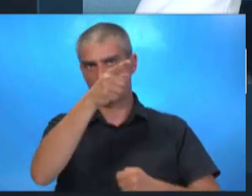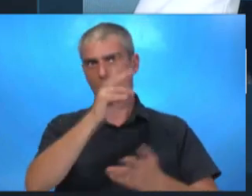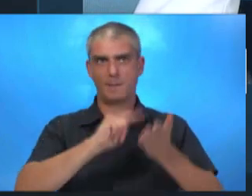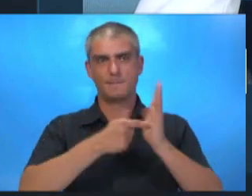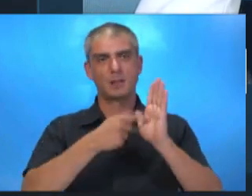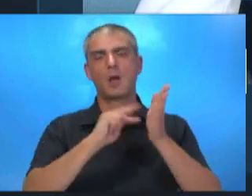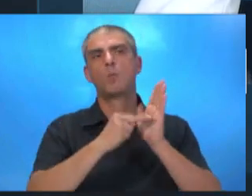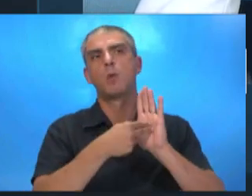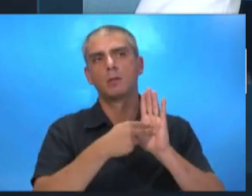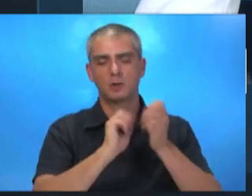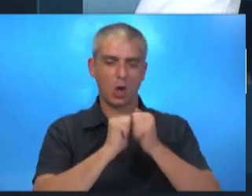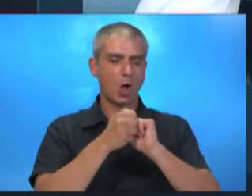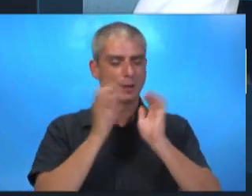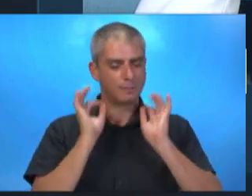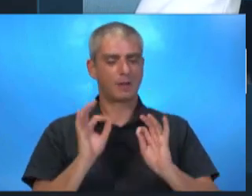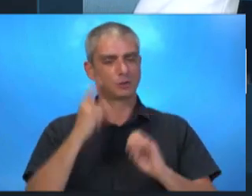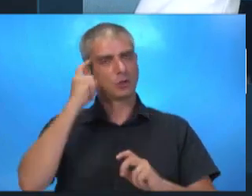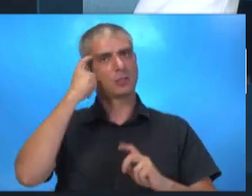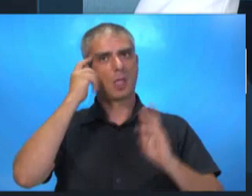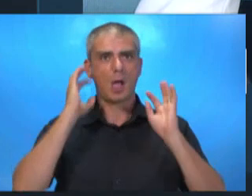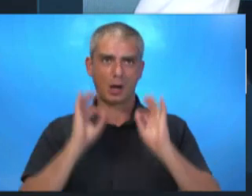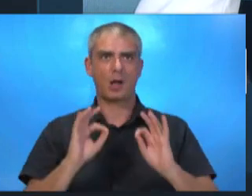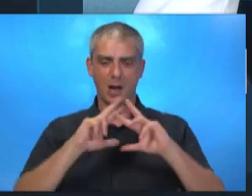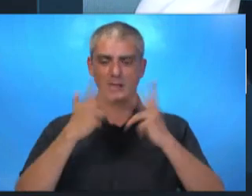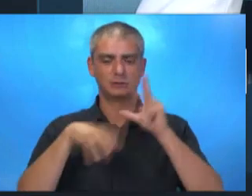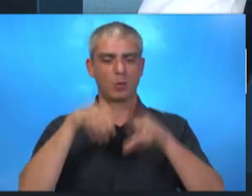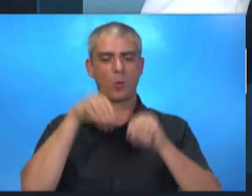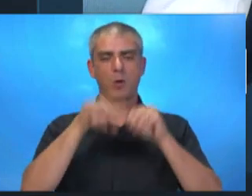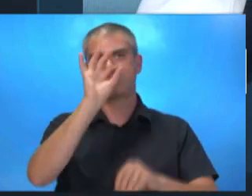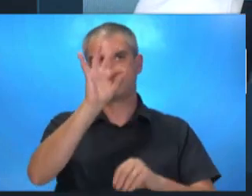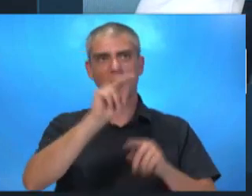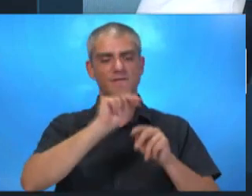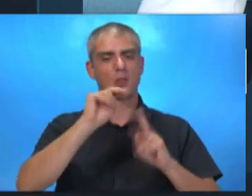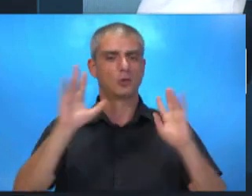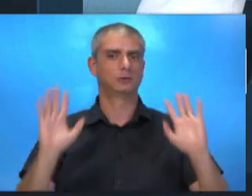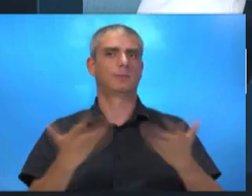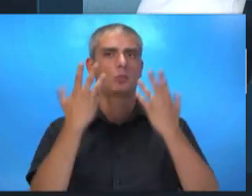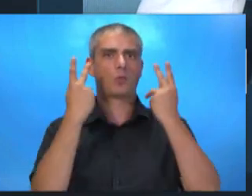פוליטית? או שיש כאן באמת דאגה אמיתית לציבור הבוחרים שלך ולסוגיות הבוערות?